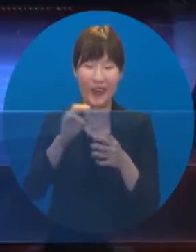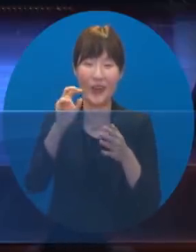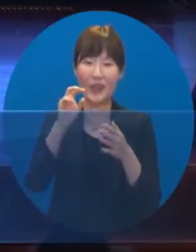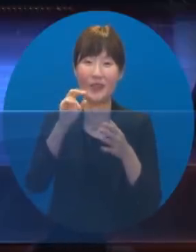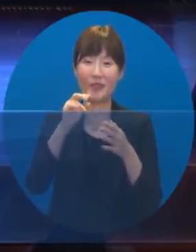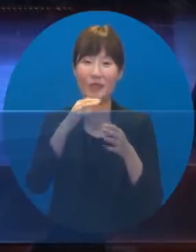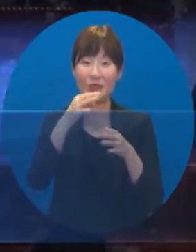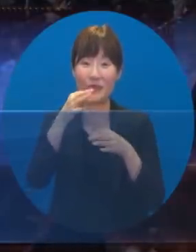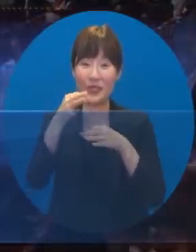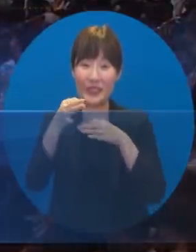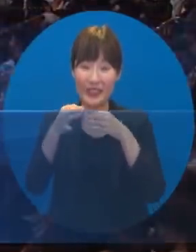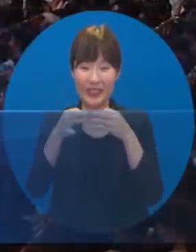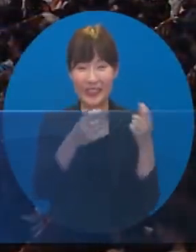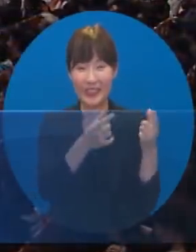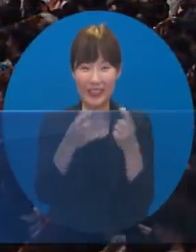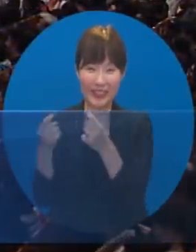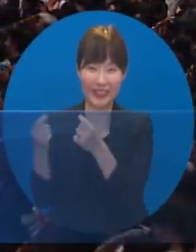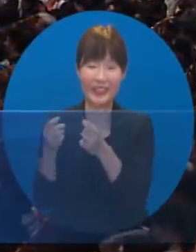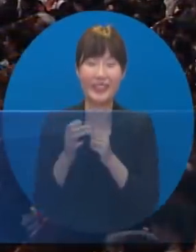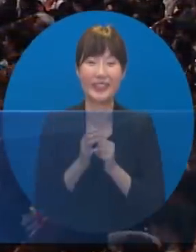됩니다.